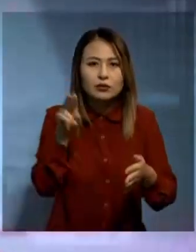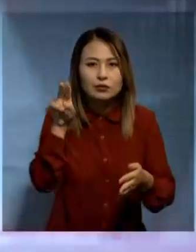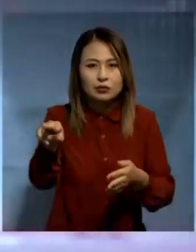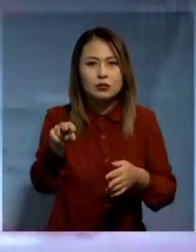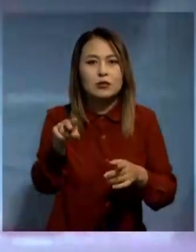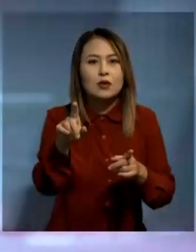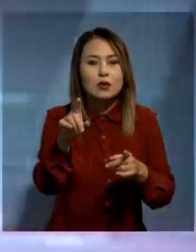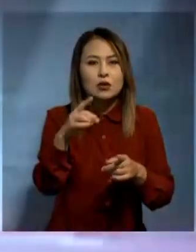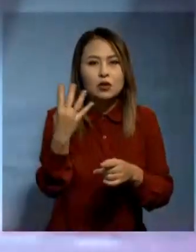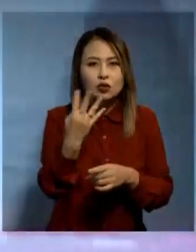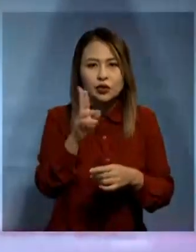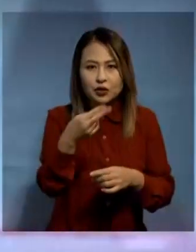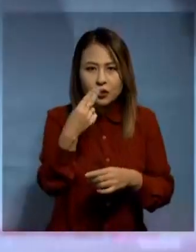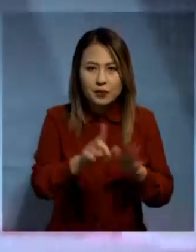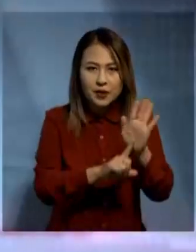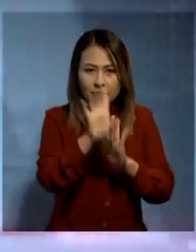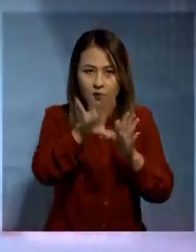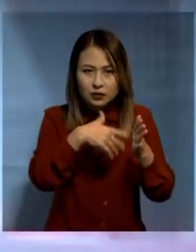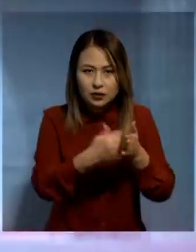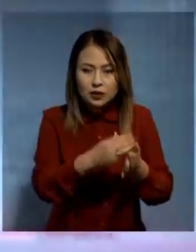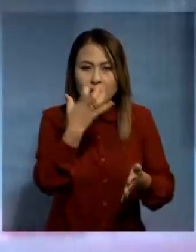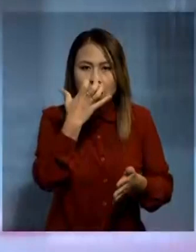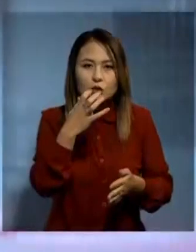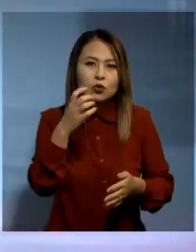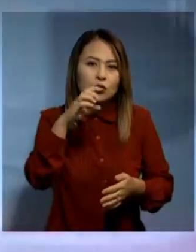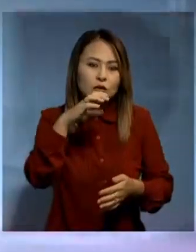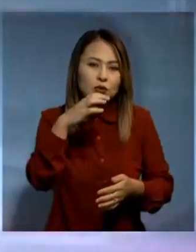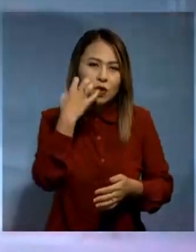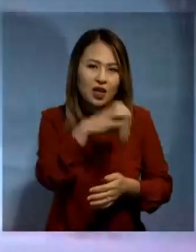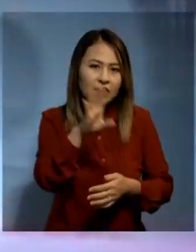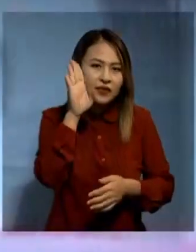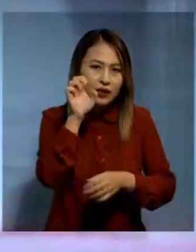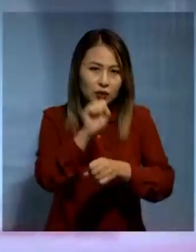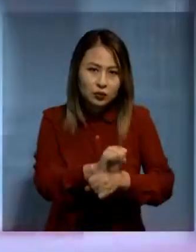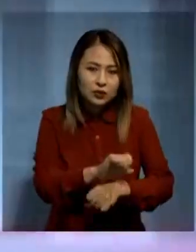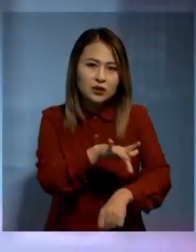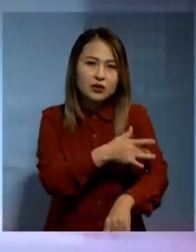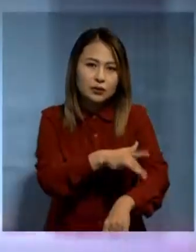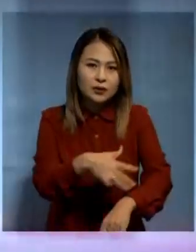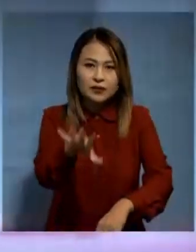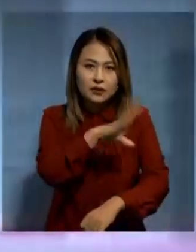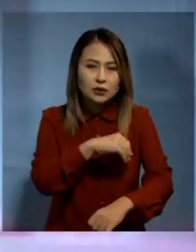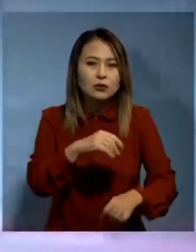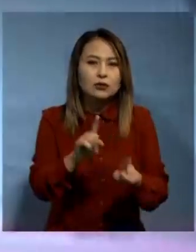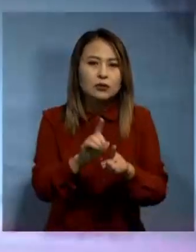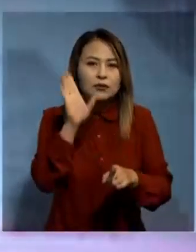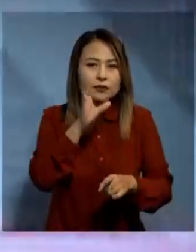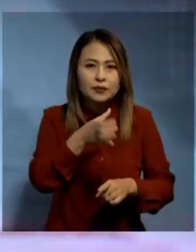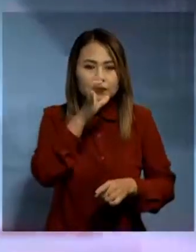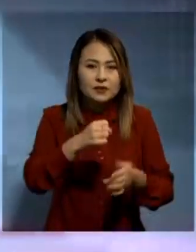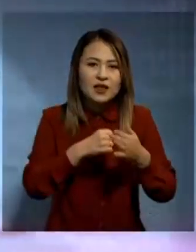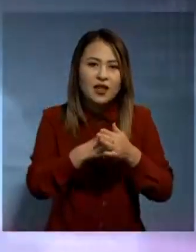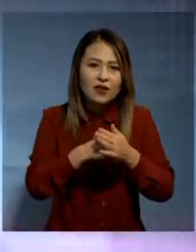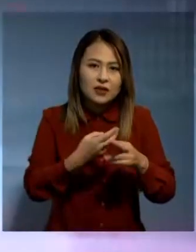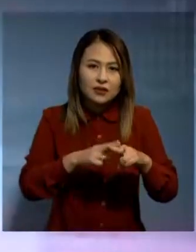жылытуға мәжбүр. Ол аздай 4-ші желтоқсаннан бері қала бойынша ыстық су тоқтап қалды. Коммуналдық кәсіпорын ауыз судың көлемі мен